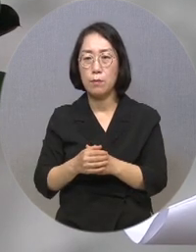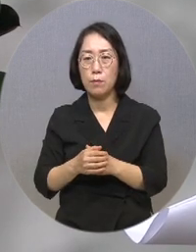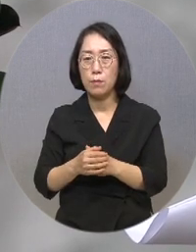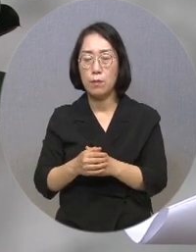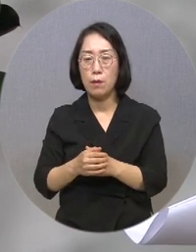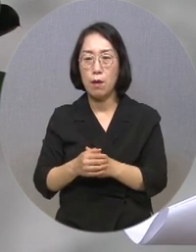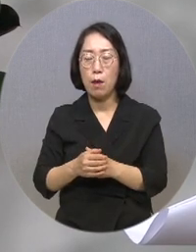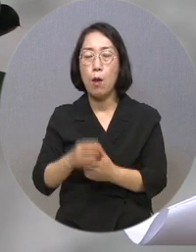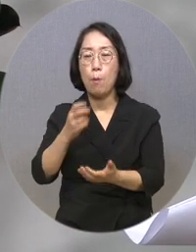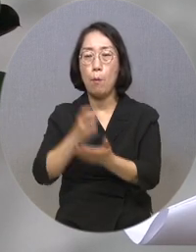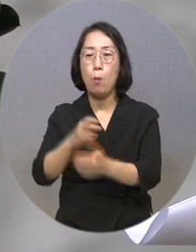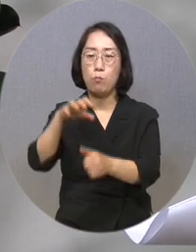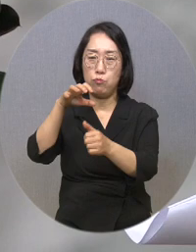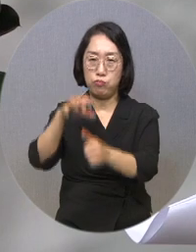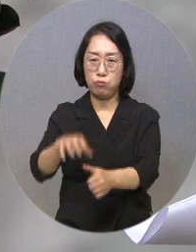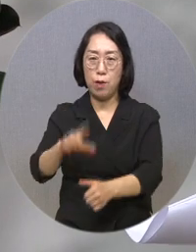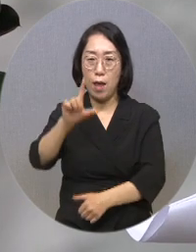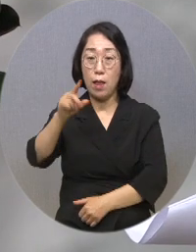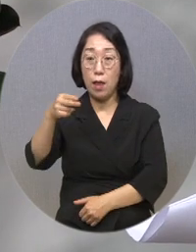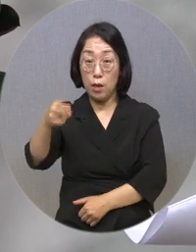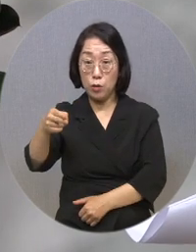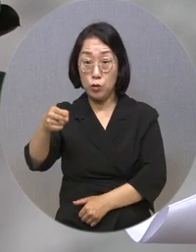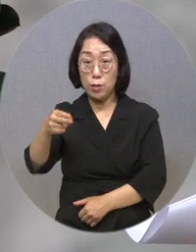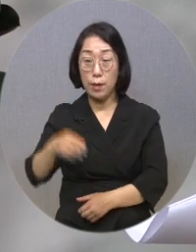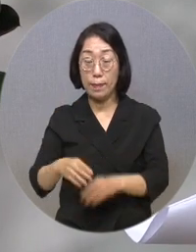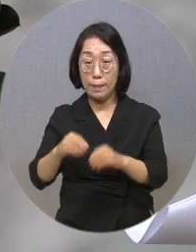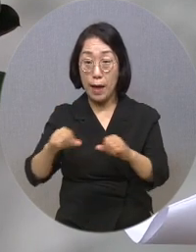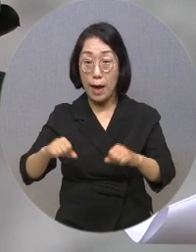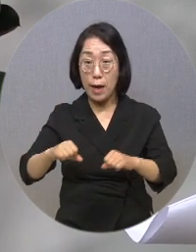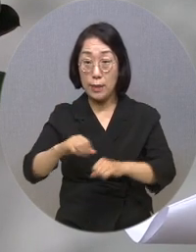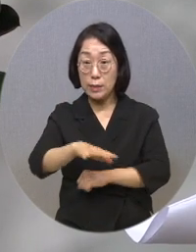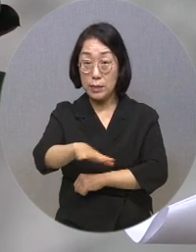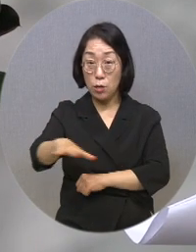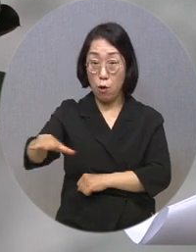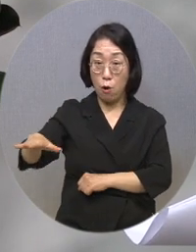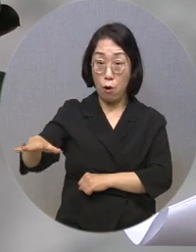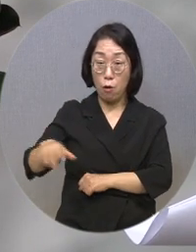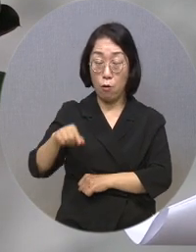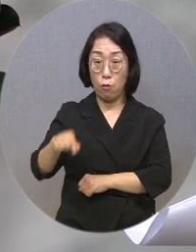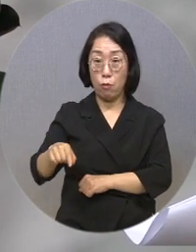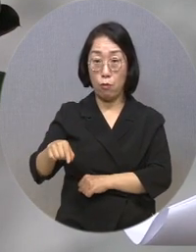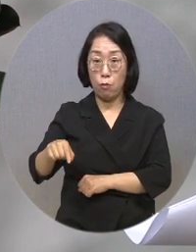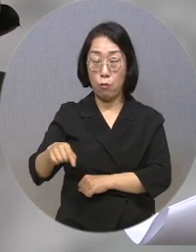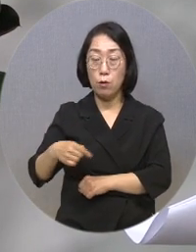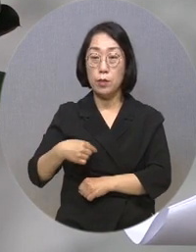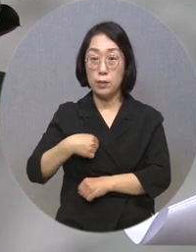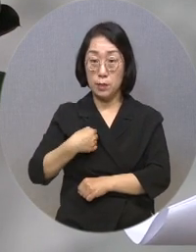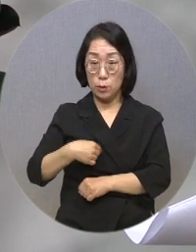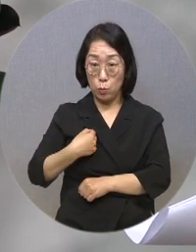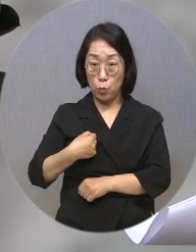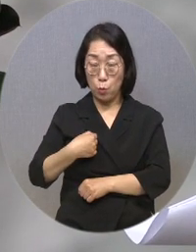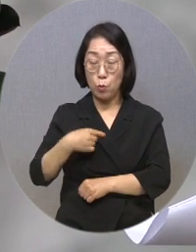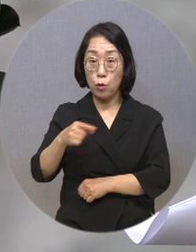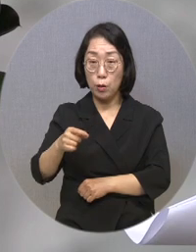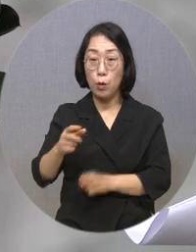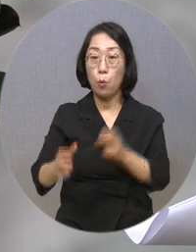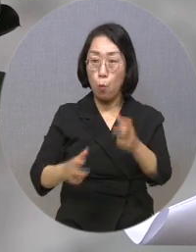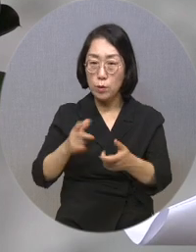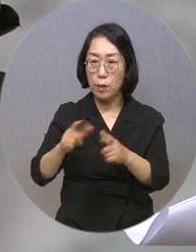그러니까 LH가 땅을 조성해서 여기를 예를 들면 자족기능으로 넣겠다